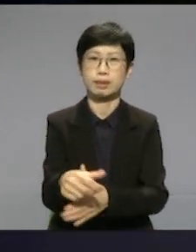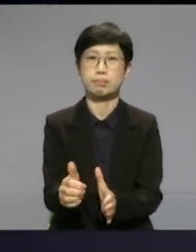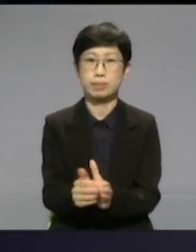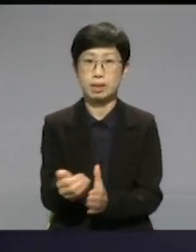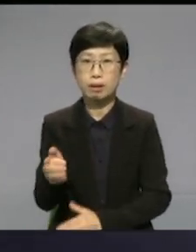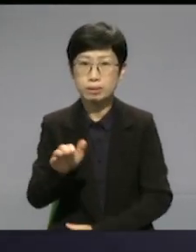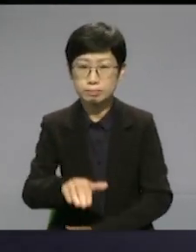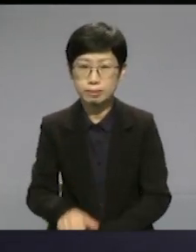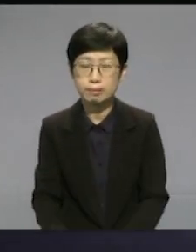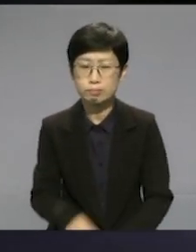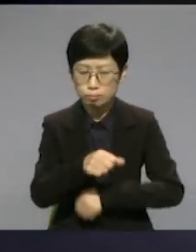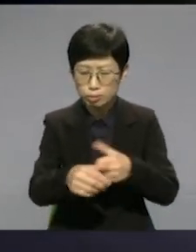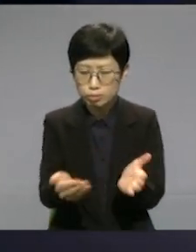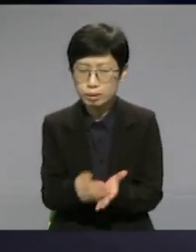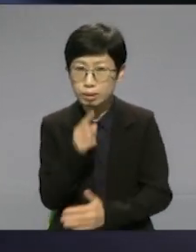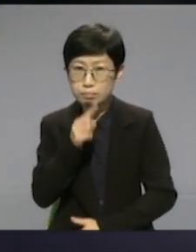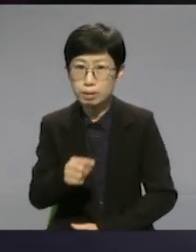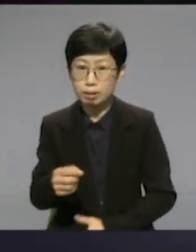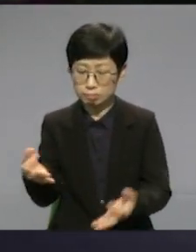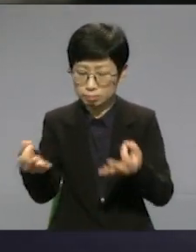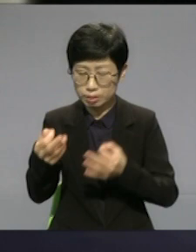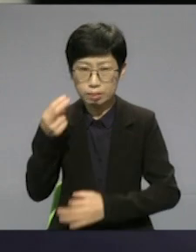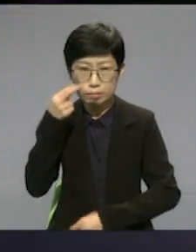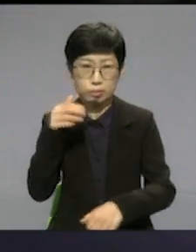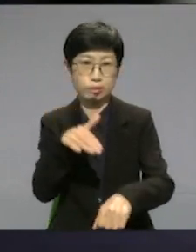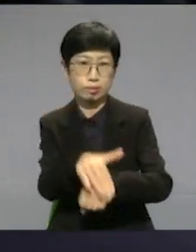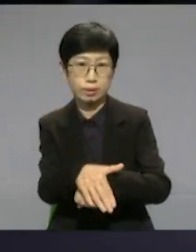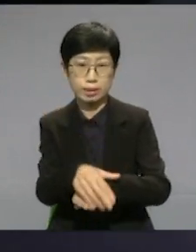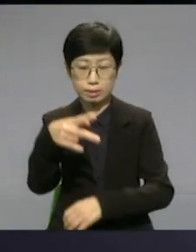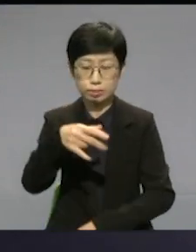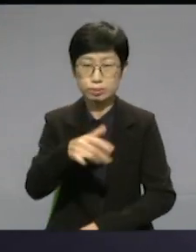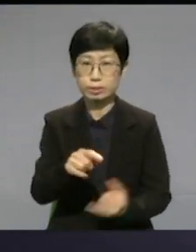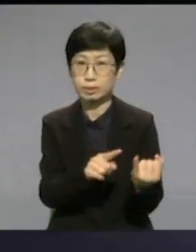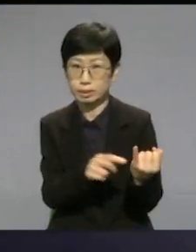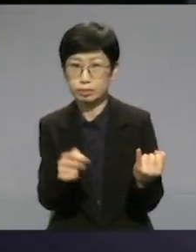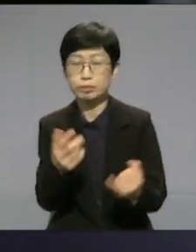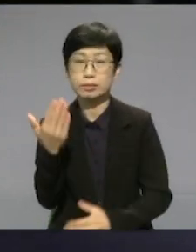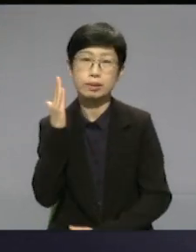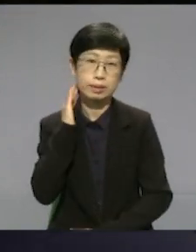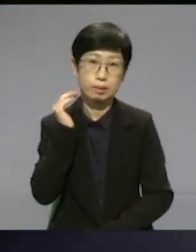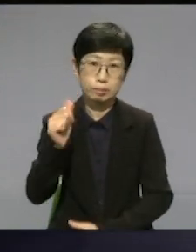하지만 민주진영은 일종의 보여주기라면서 수치 고문과 윈민